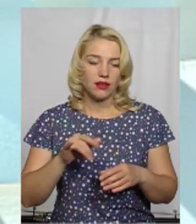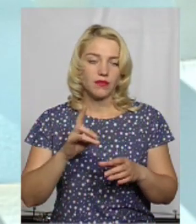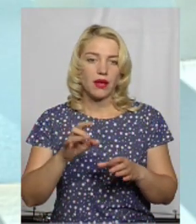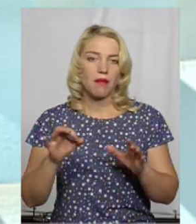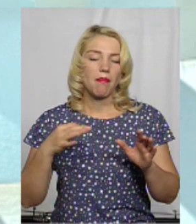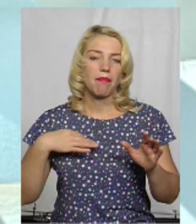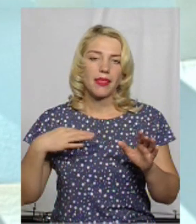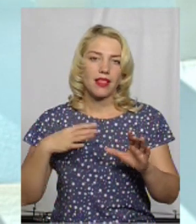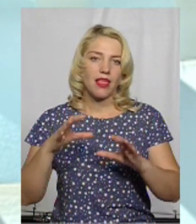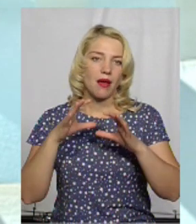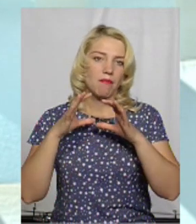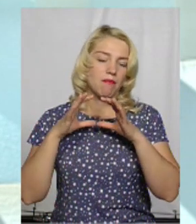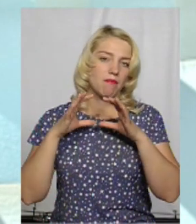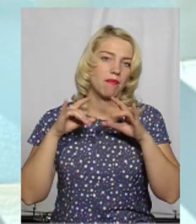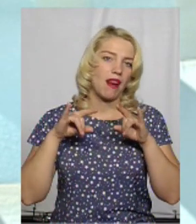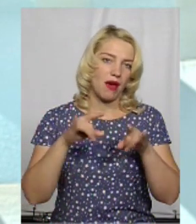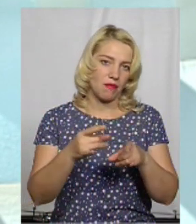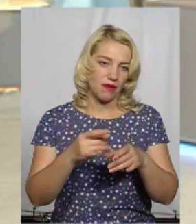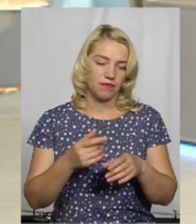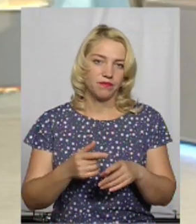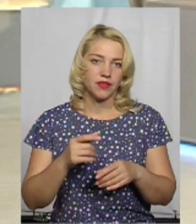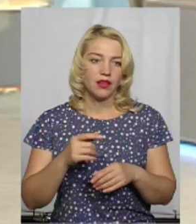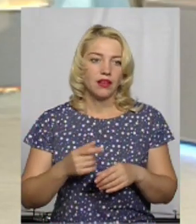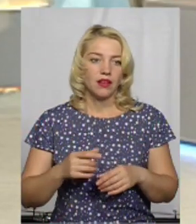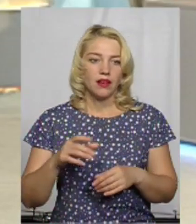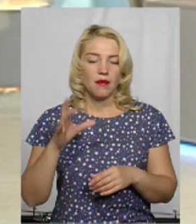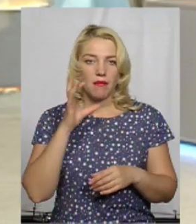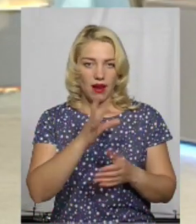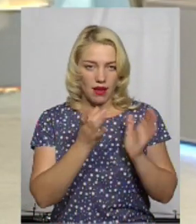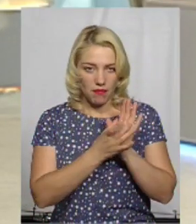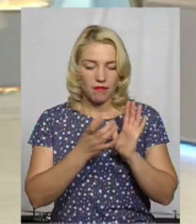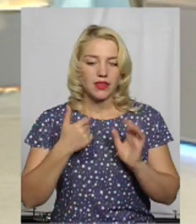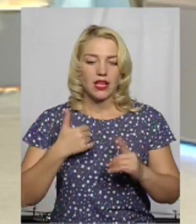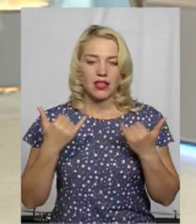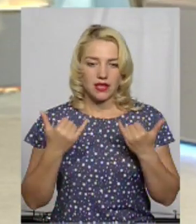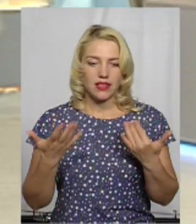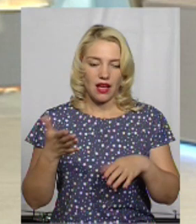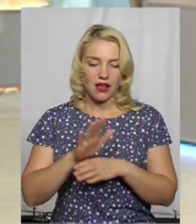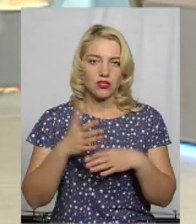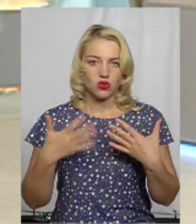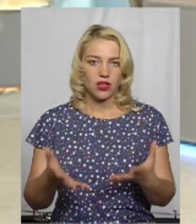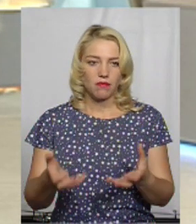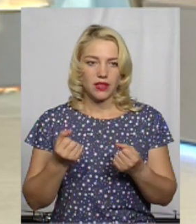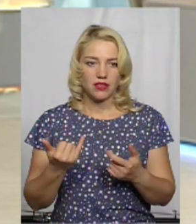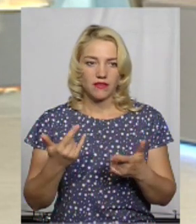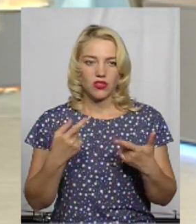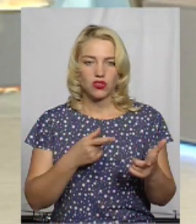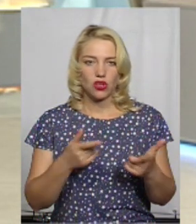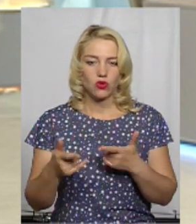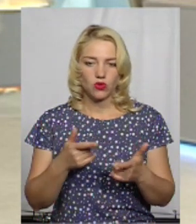пляму. Я дивлюся, що пані Світлана хоче... Перепрошую, так. Наразі цей наказ вже прийнято, він датується